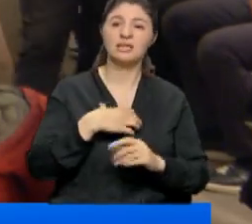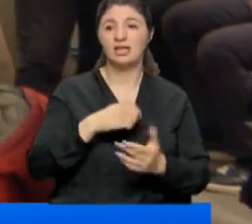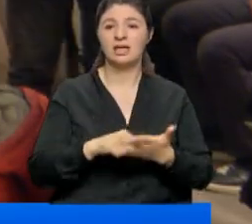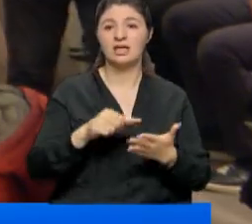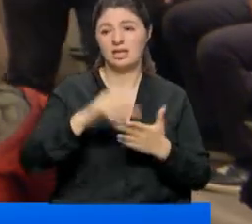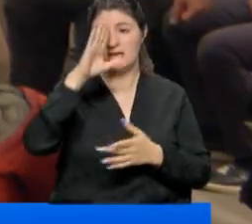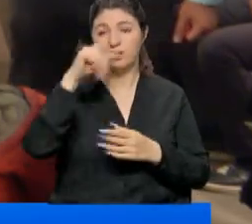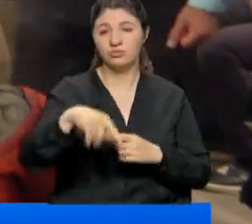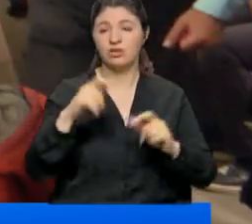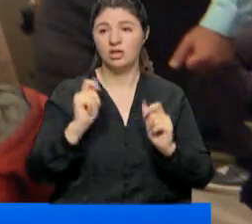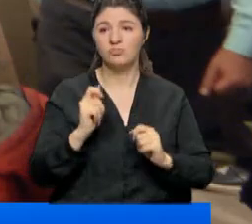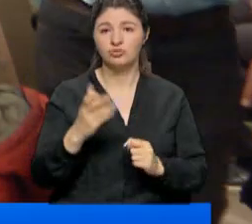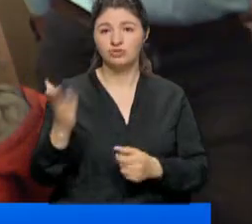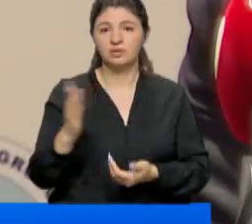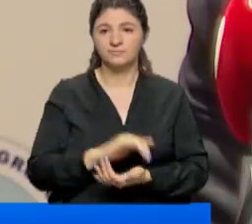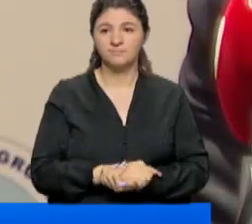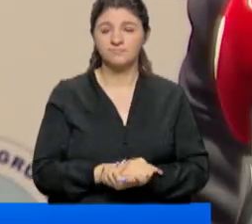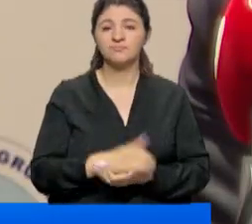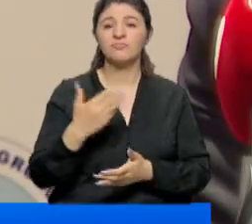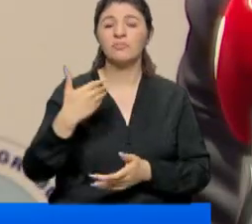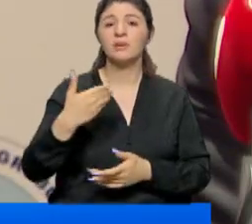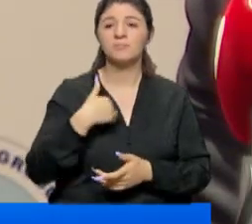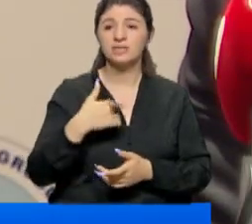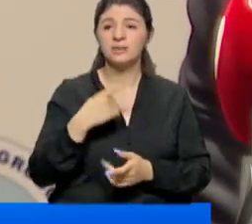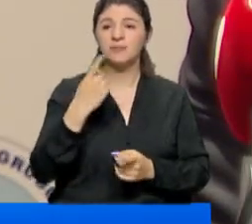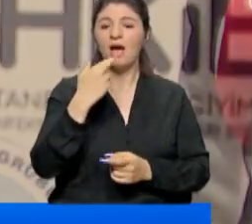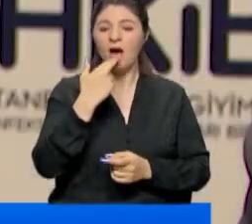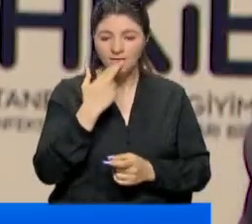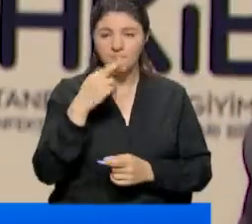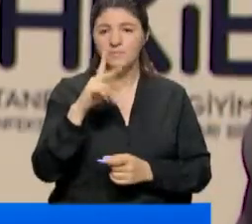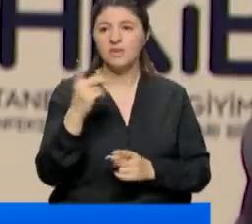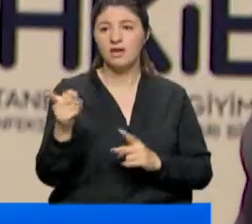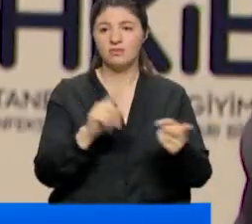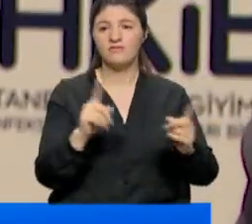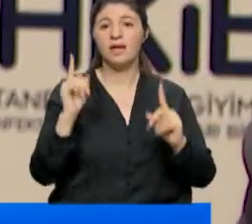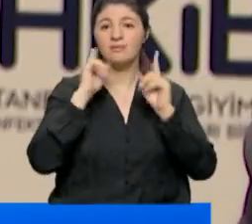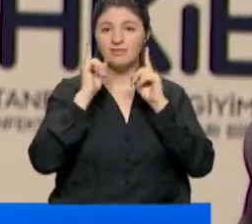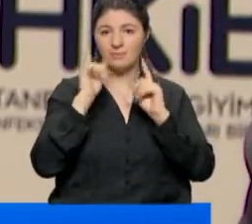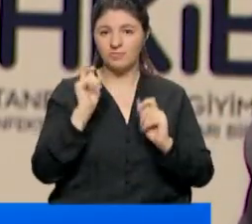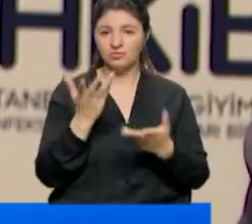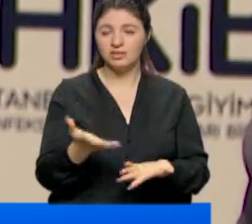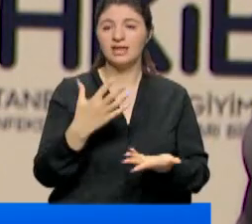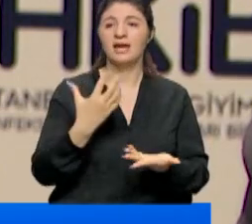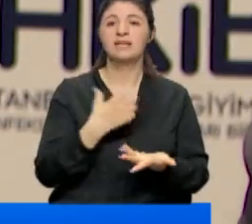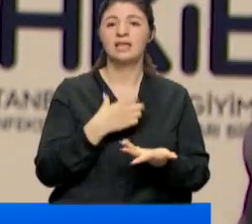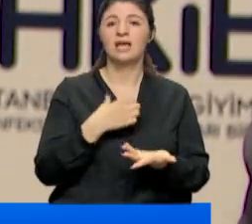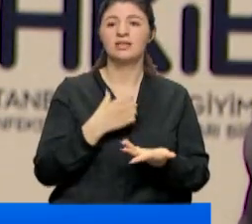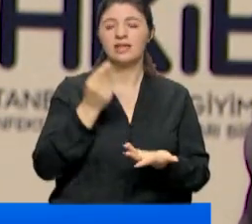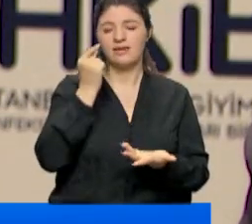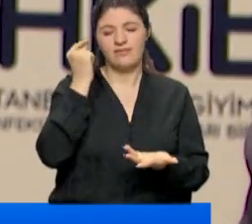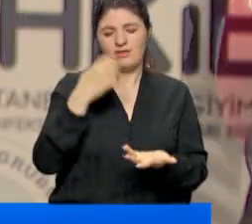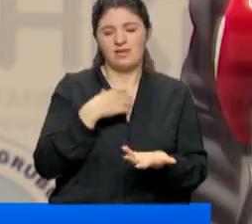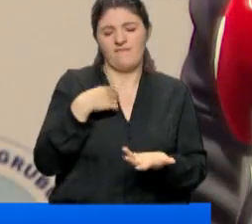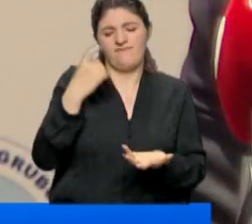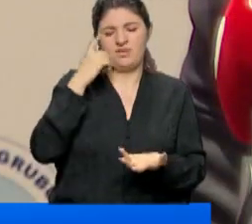tarihlerinde İstanbul'da gerçekleştirilecek Bir hakem gibi iki tarafı da dinleyeceğiz Kendi öz